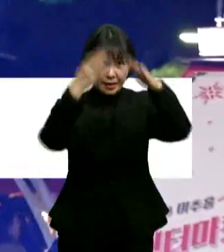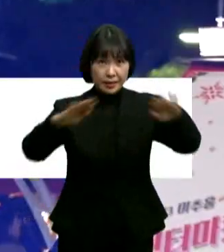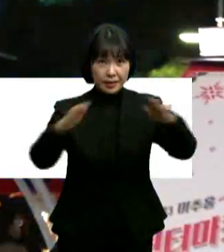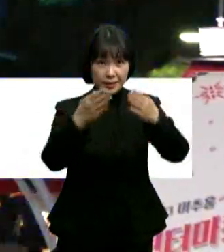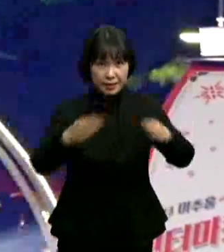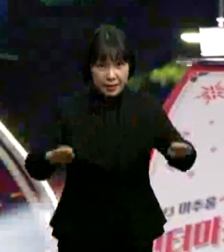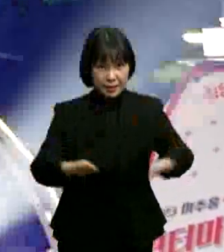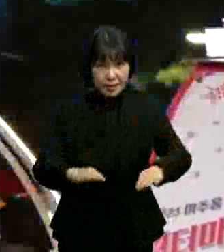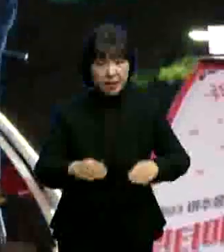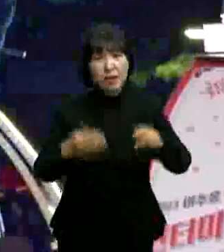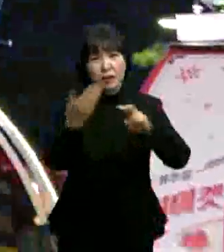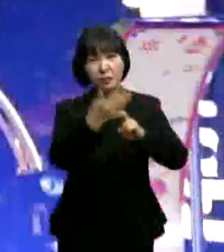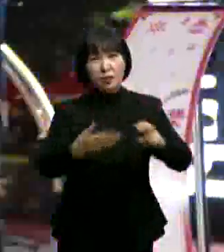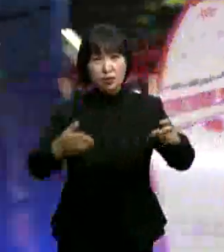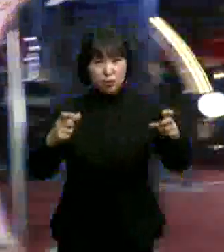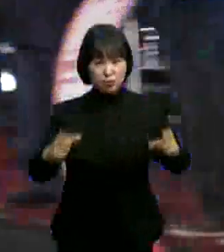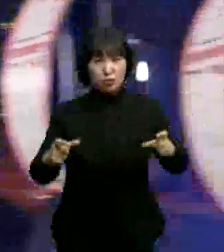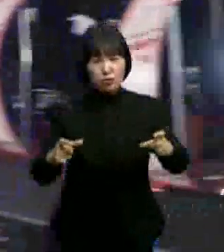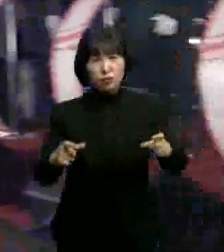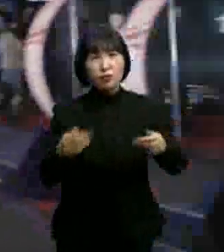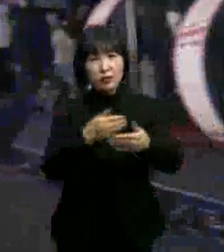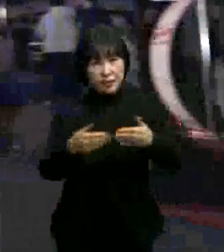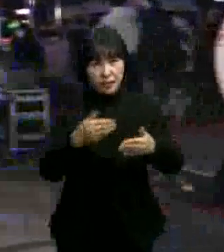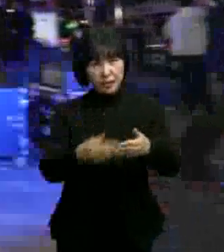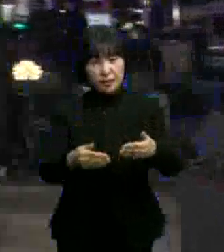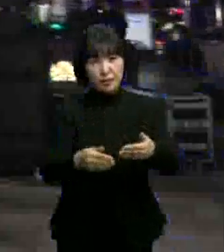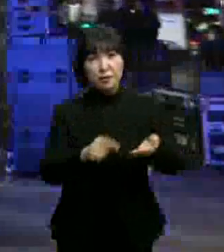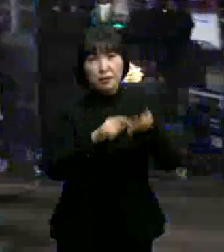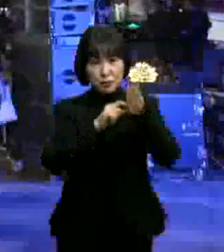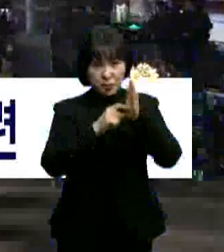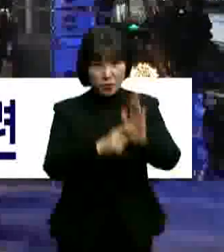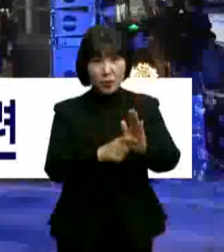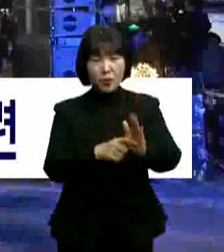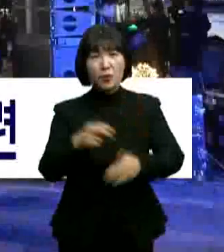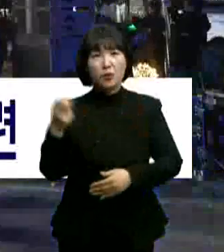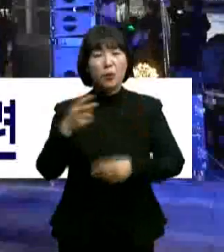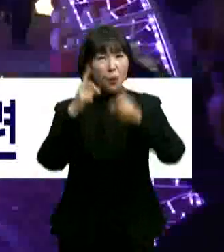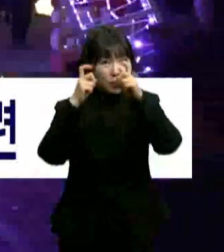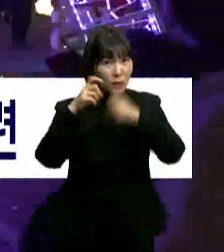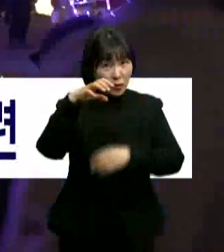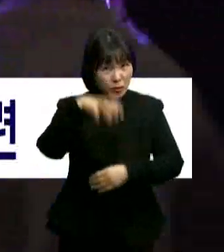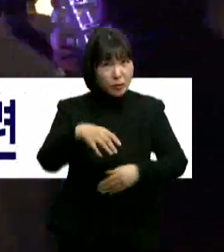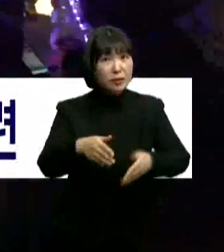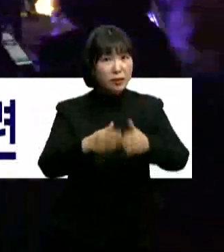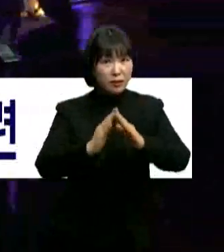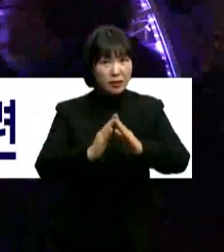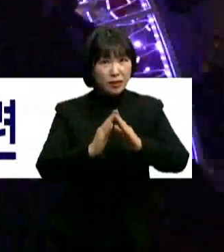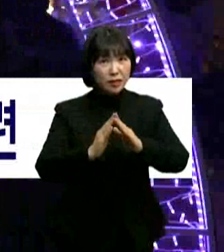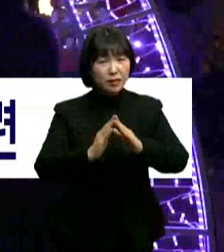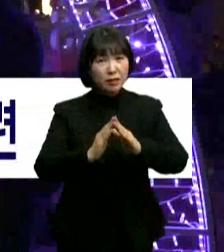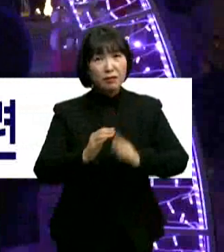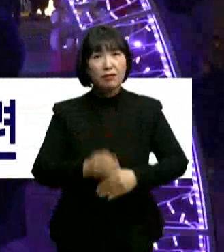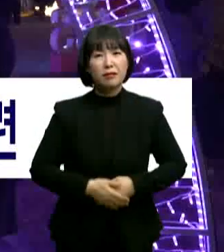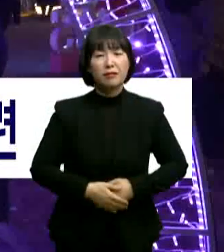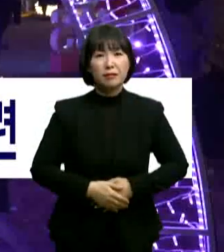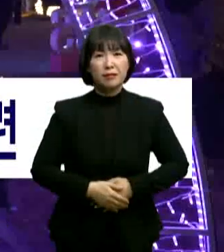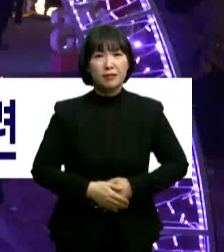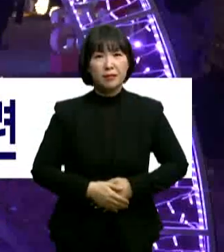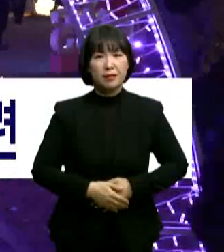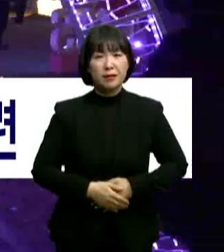미출구 캐릭터 미추를 활용한 포토존을 설치해 연말까지 운영하게 됩니다 그리고 이날 진행된